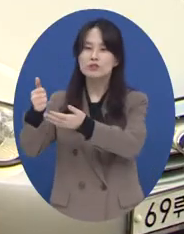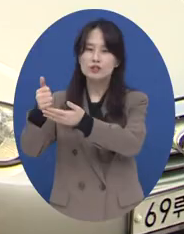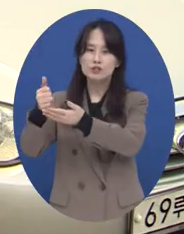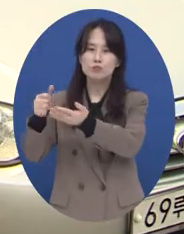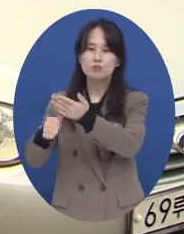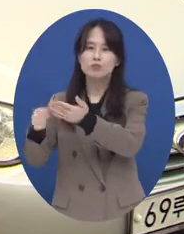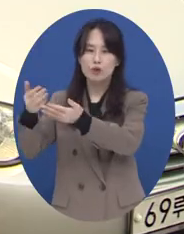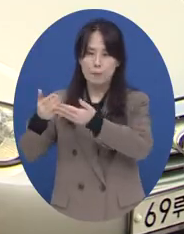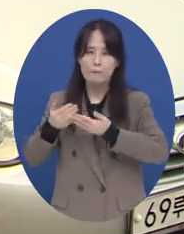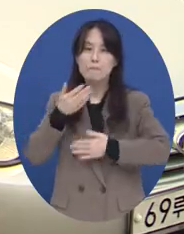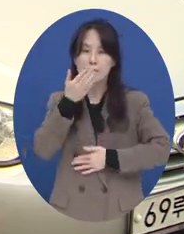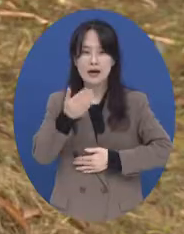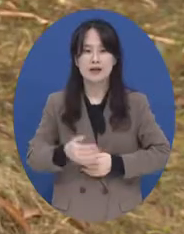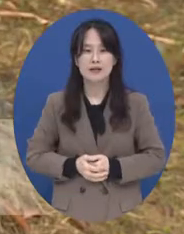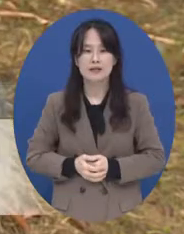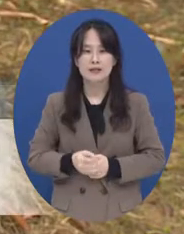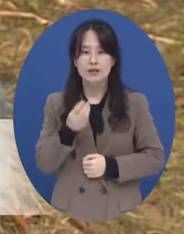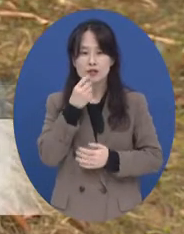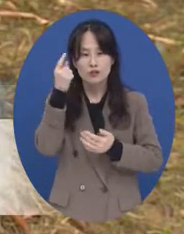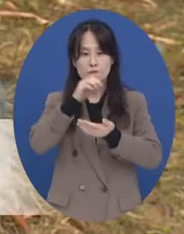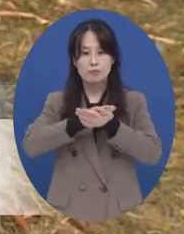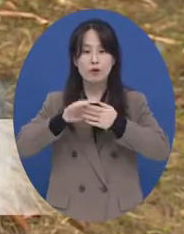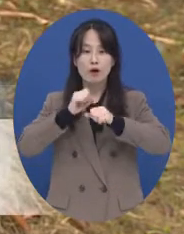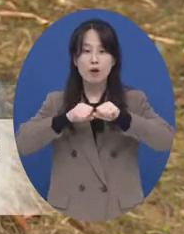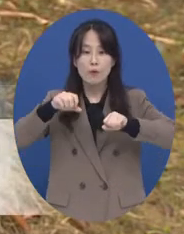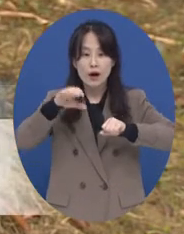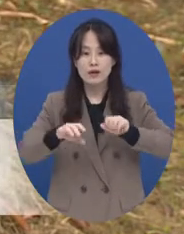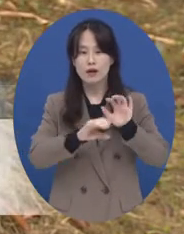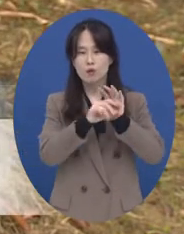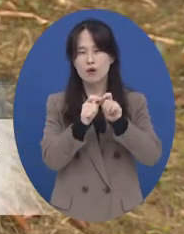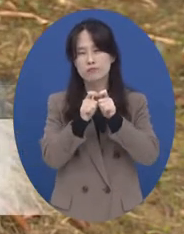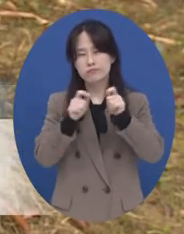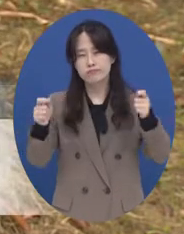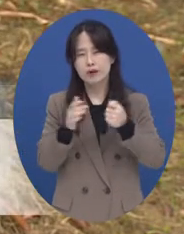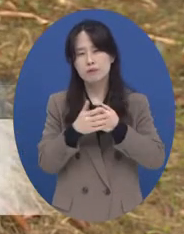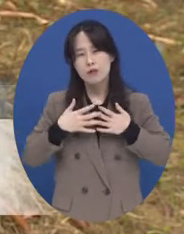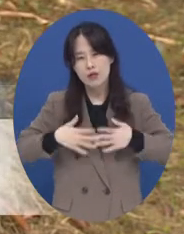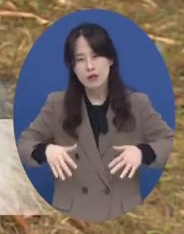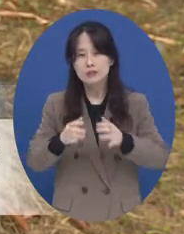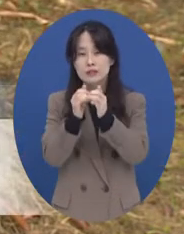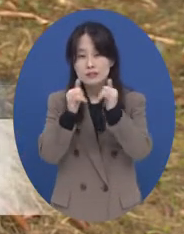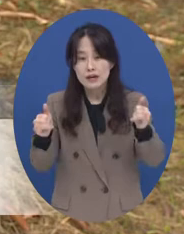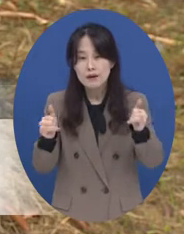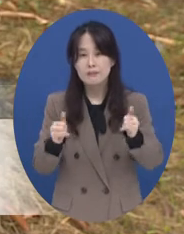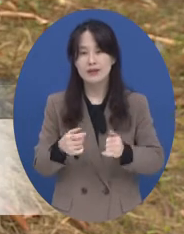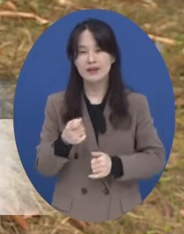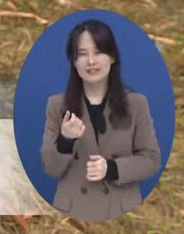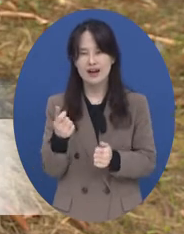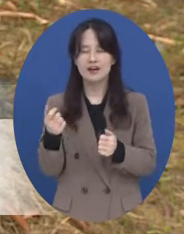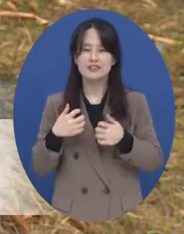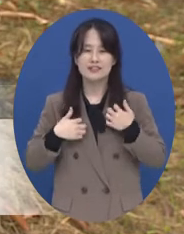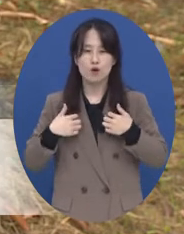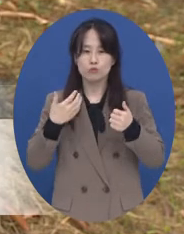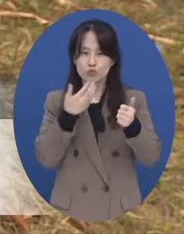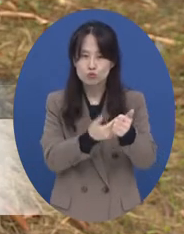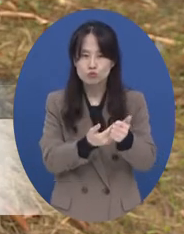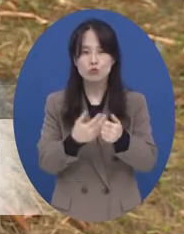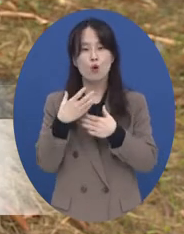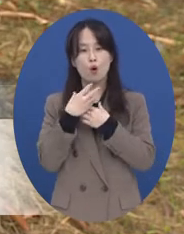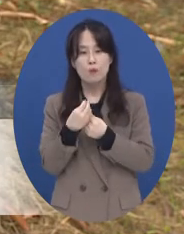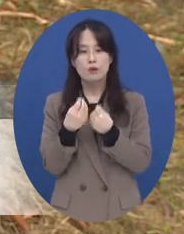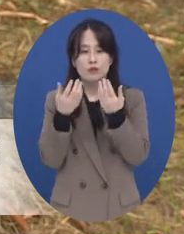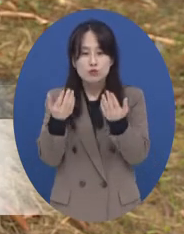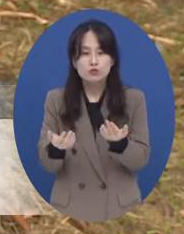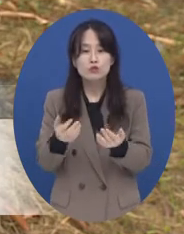받을 수 있습니다 경기 평화광장 에서는 크로나 읽고 장기화로 지친 도민 분들에게 작은 즐거움과